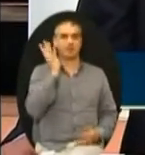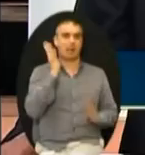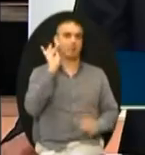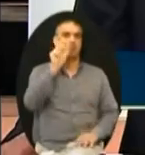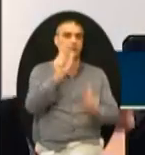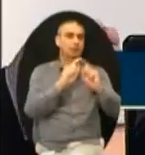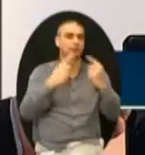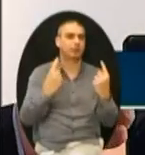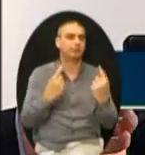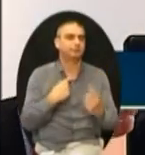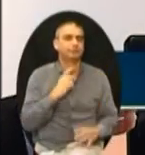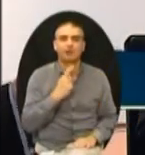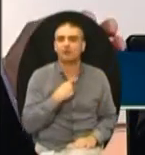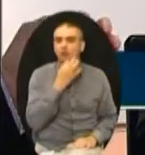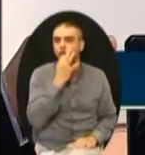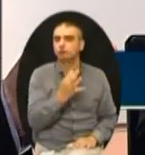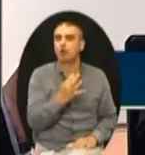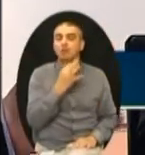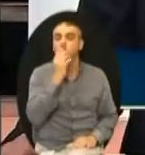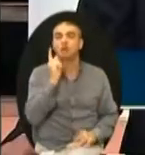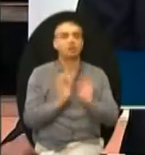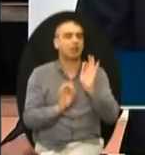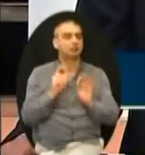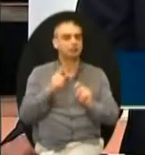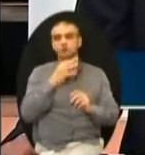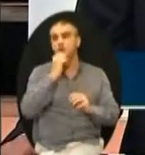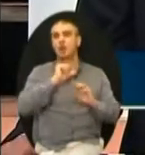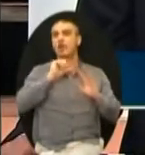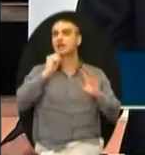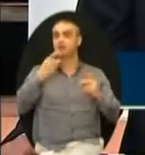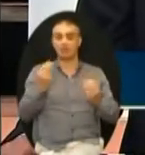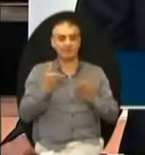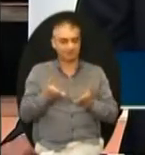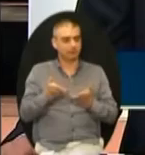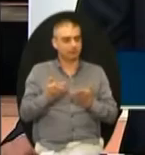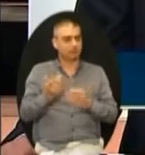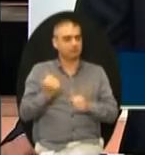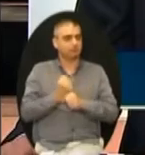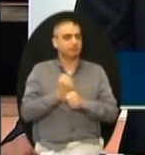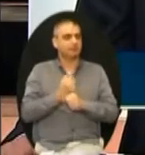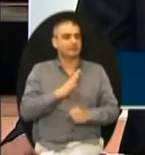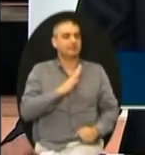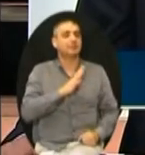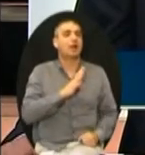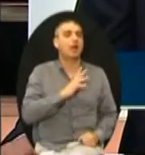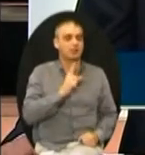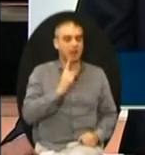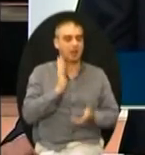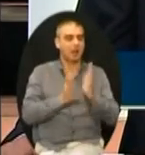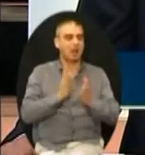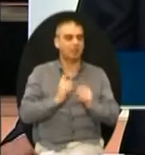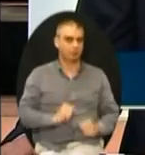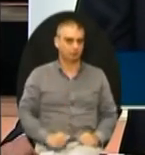אחרים. השאלה היא, שאלת ההסתה היא השאלה האם הדבר הזה מייצר סכנה